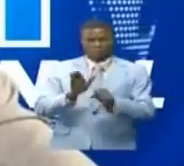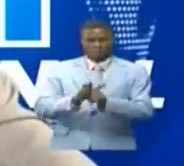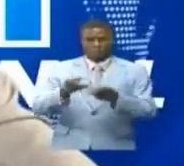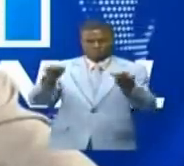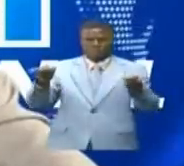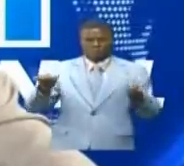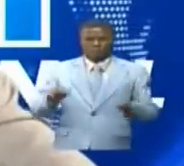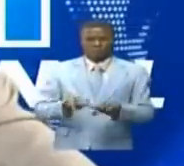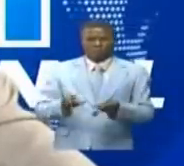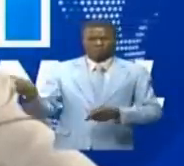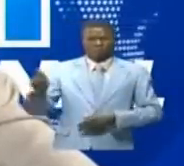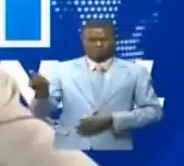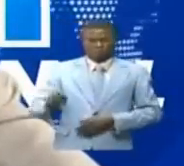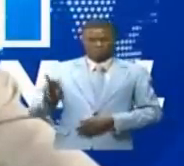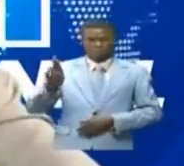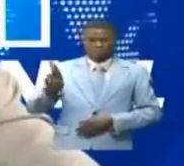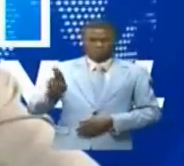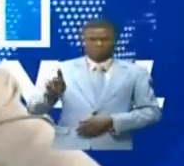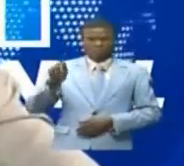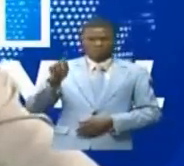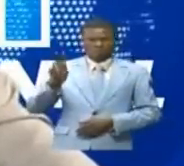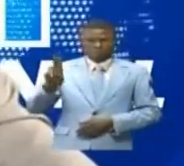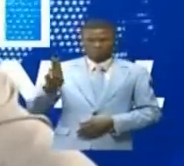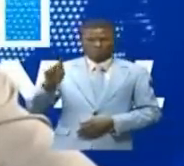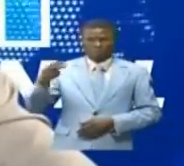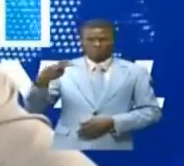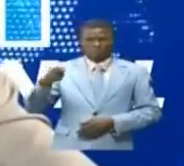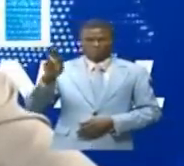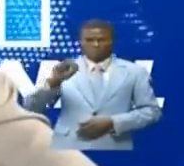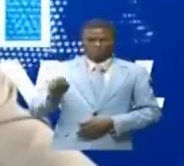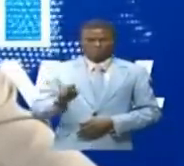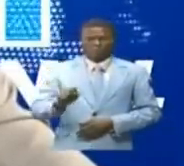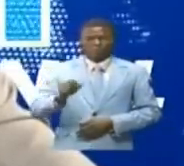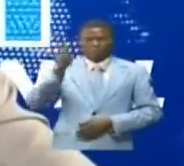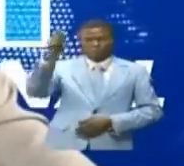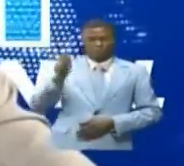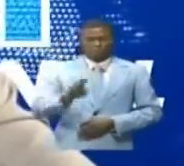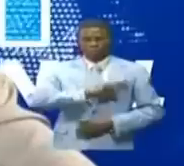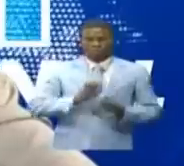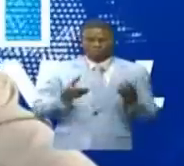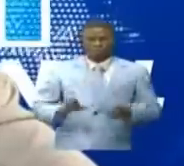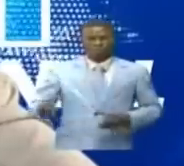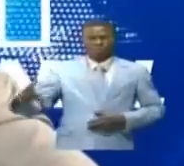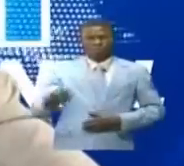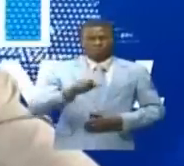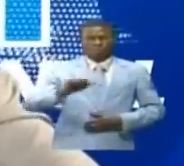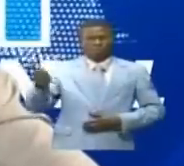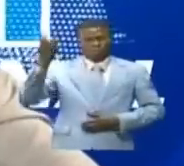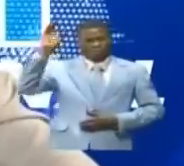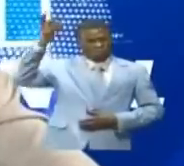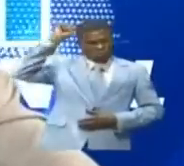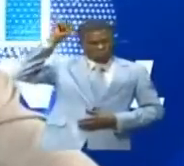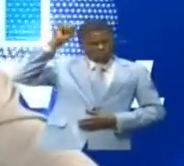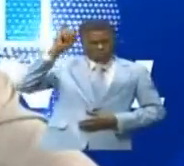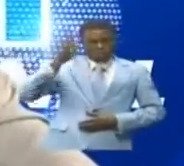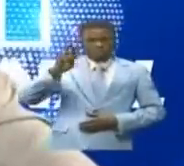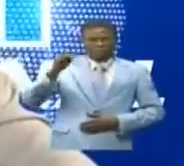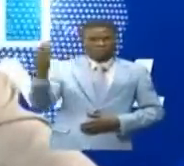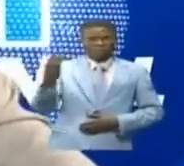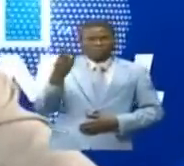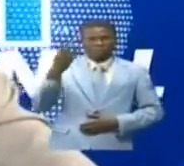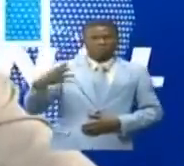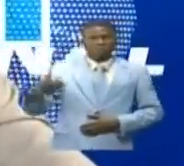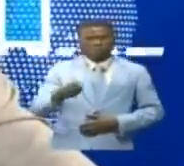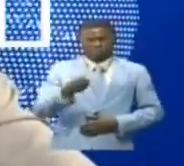dans le territoire de Rutshuru. Réorganisés, les FARDC ont repris le contrôle de certaines entités dans le territoire de Rutshuru. Les